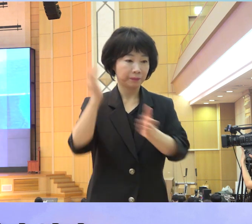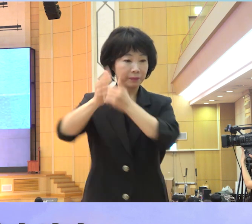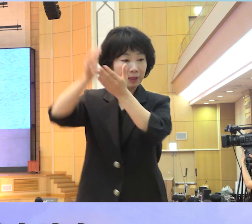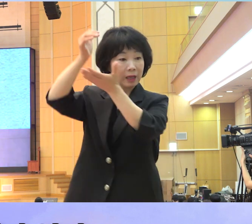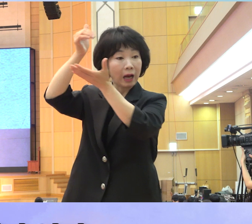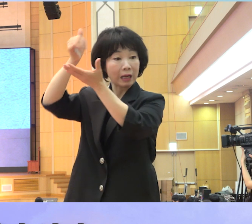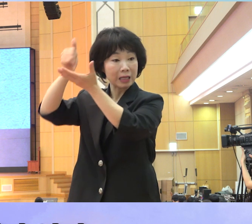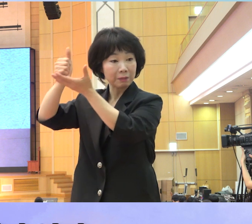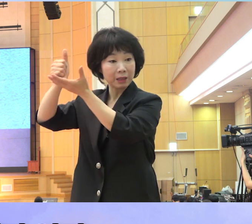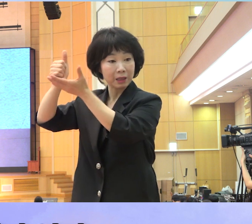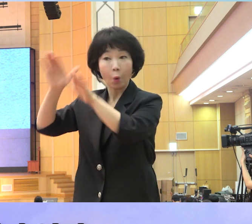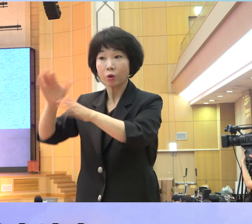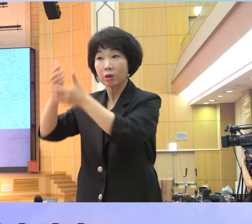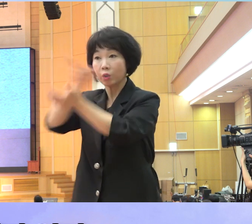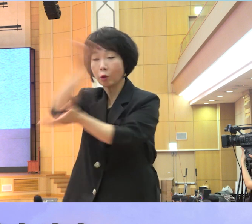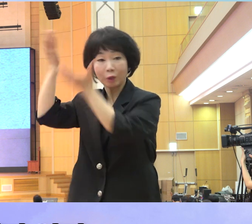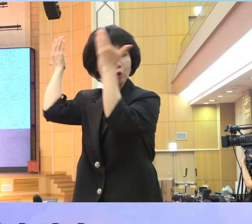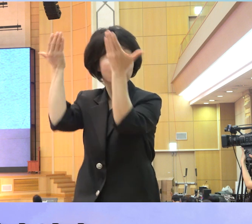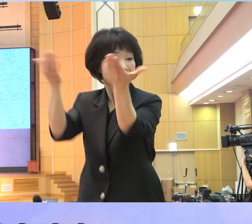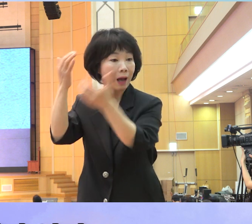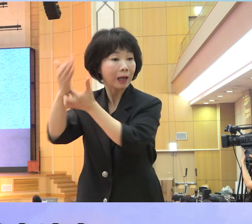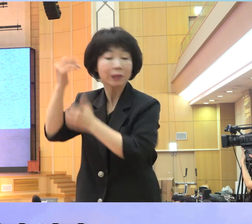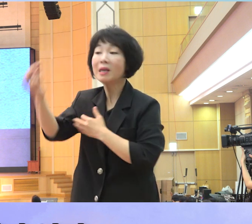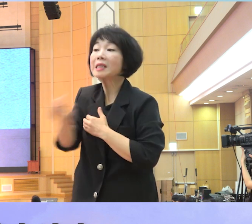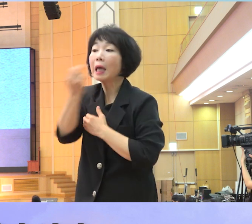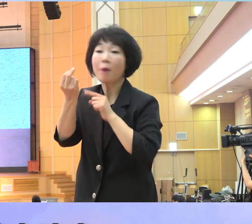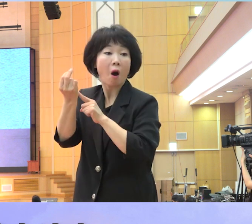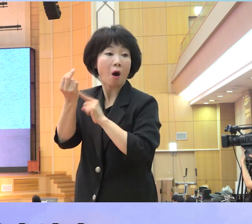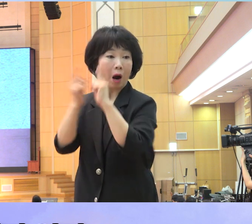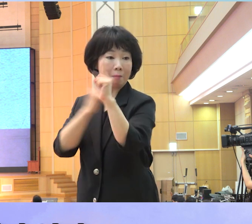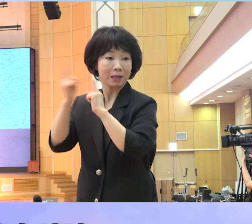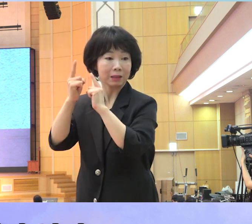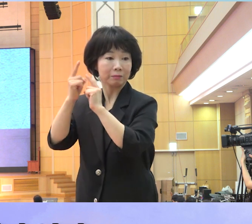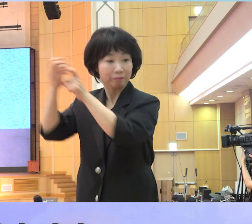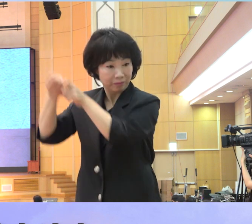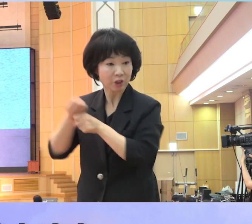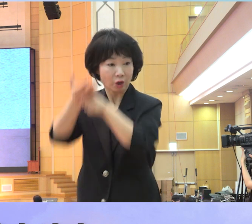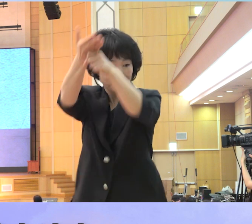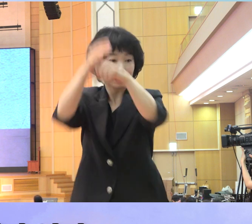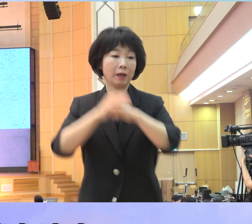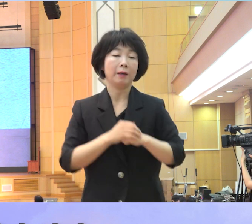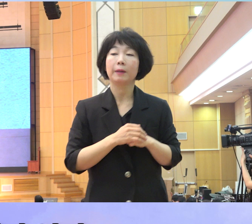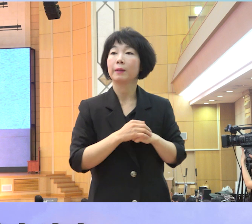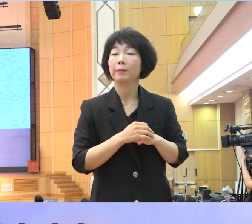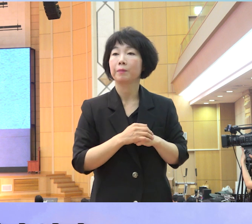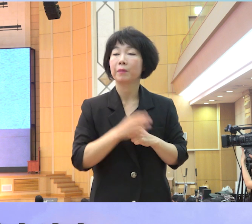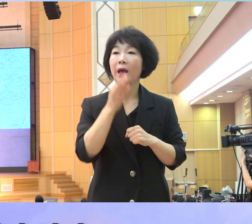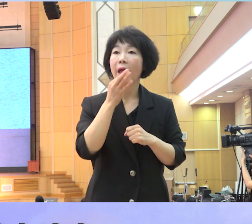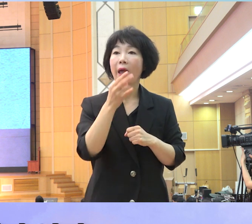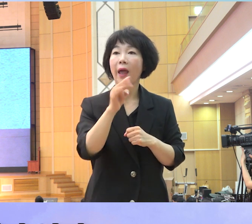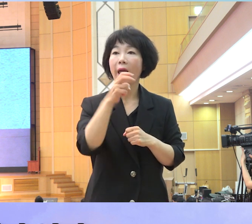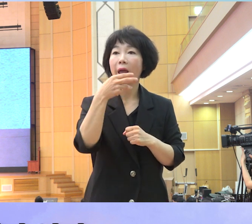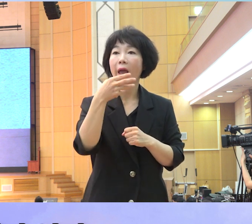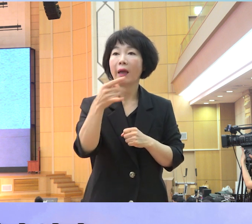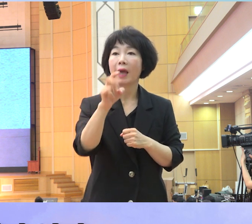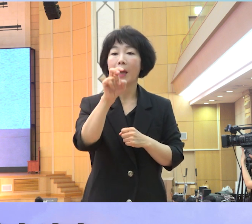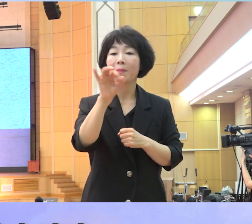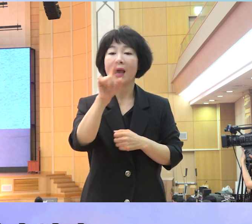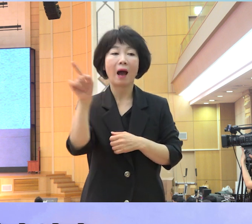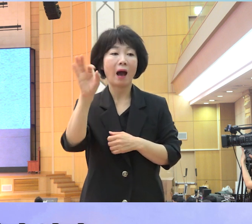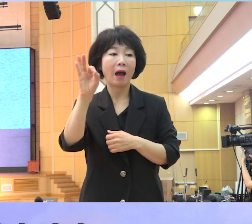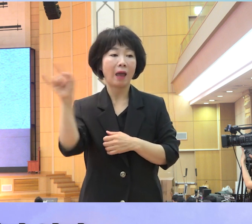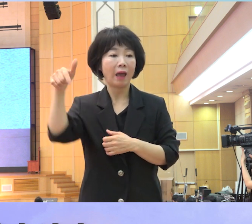하나님 말씀 보시겠습니다. 오늘 우리에게 주시는 하나님의 생명의 말씀은 구약성경 예레미야 애가